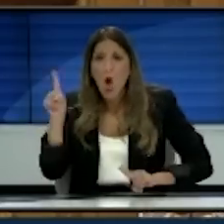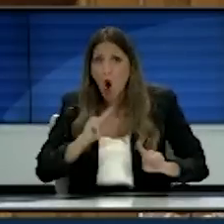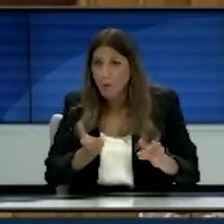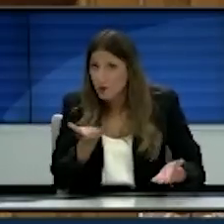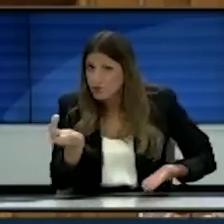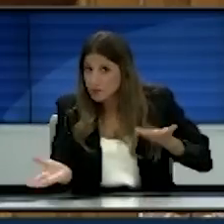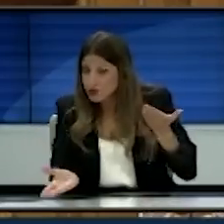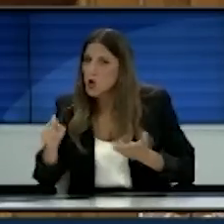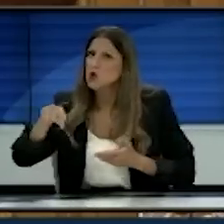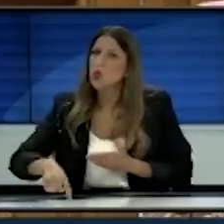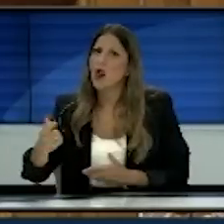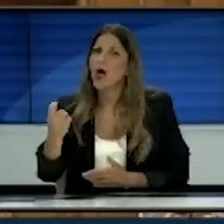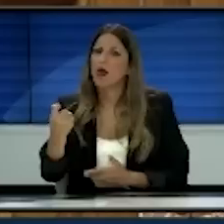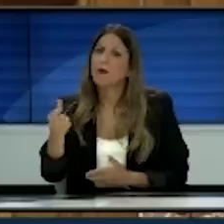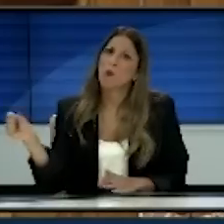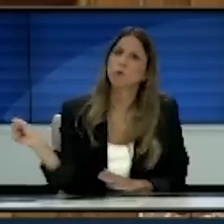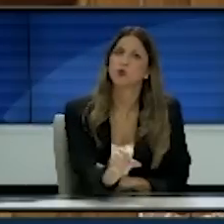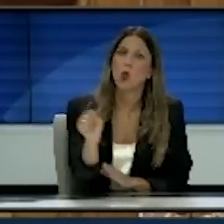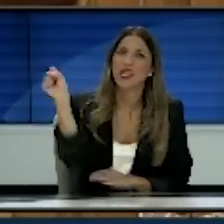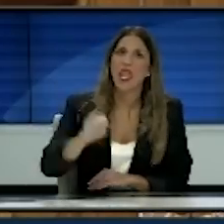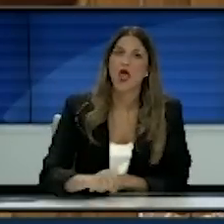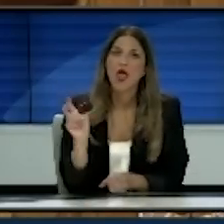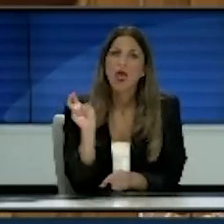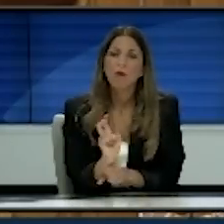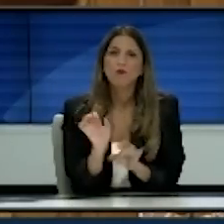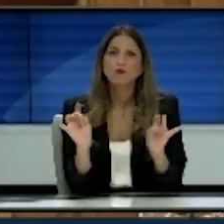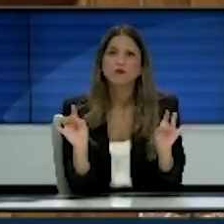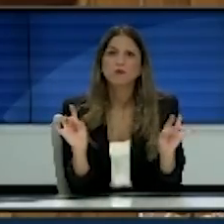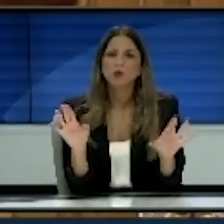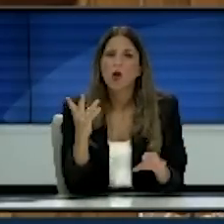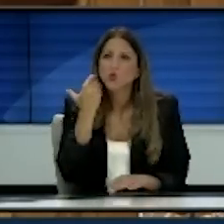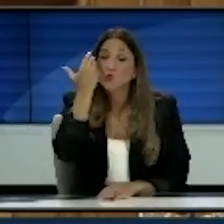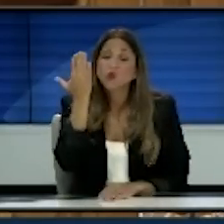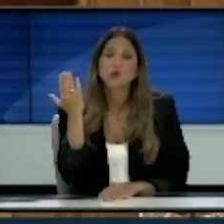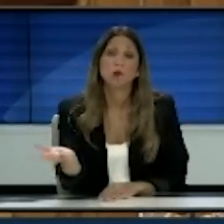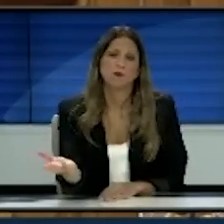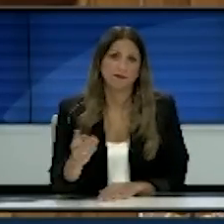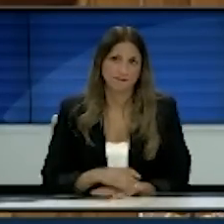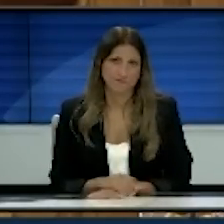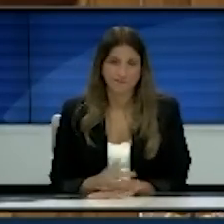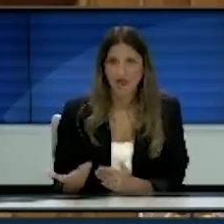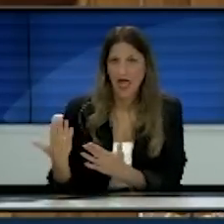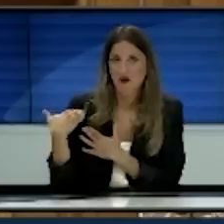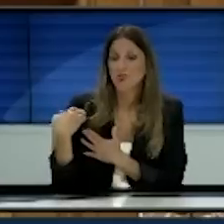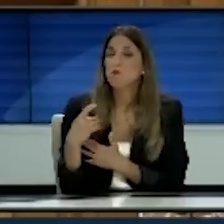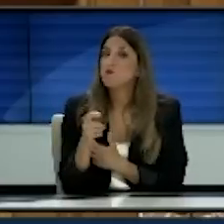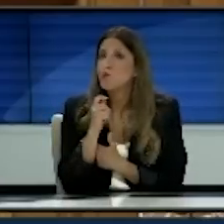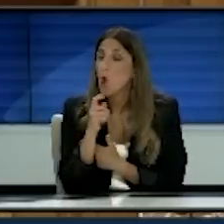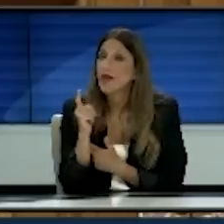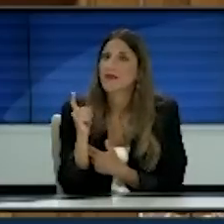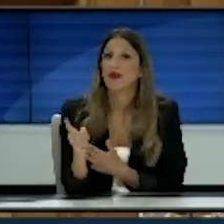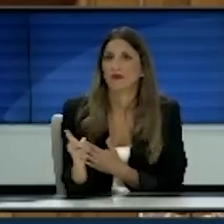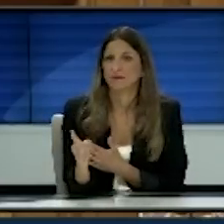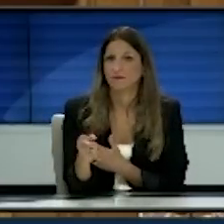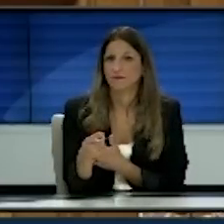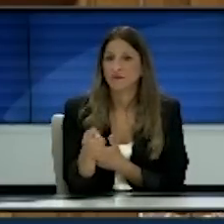στη δικαιοσύνη. Δεν τρέπεστε? Έχετε την πολιτική ευθύνη για την παραγραφή